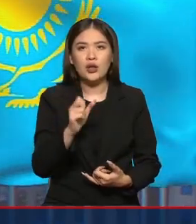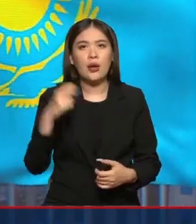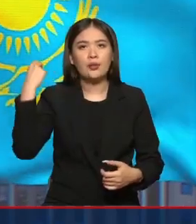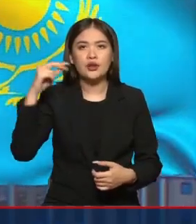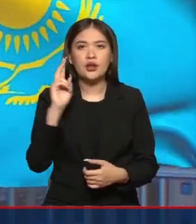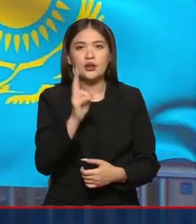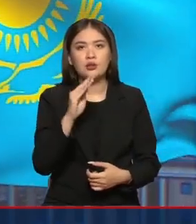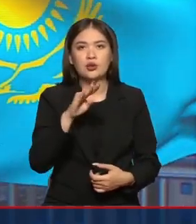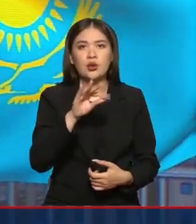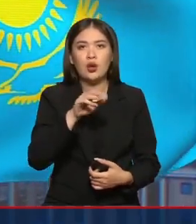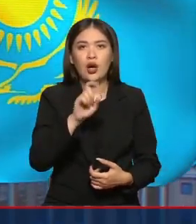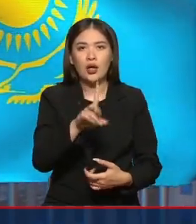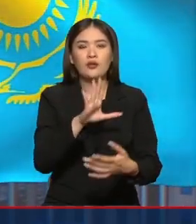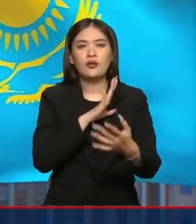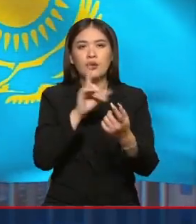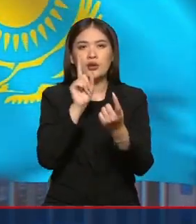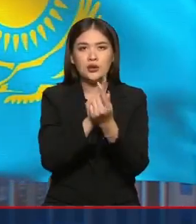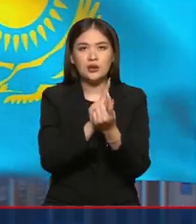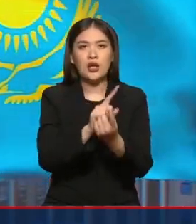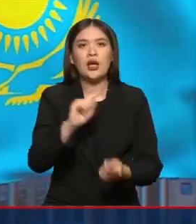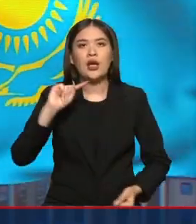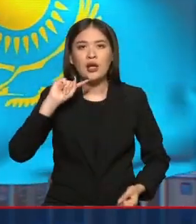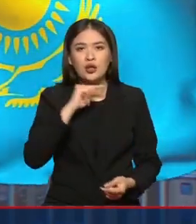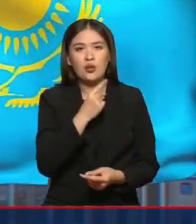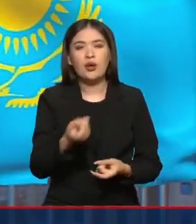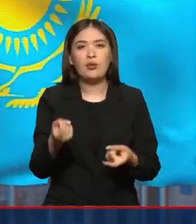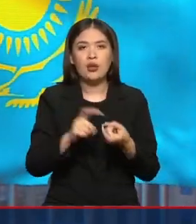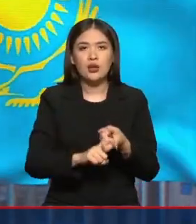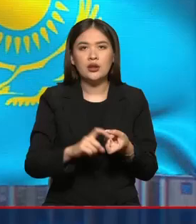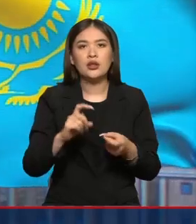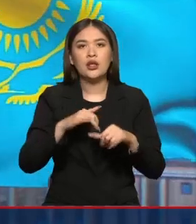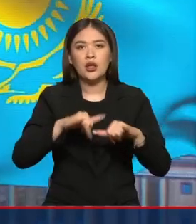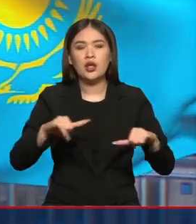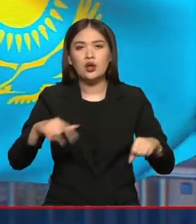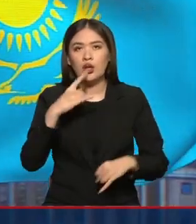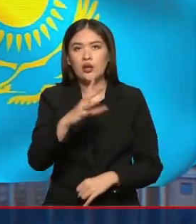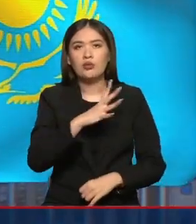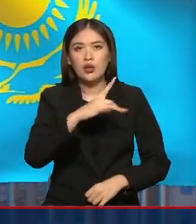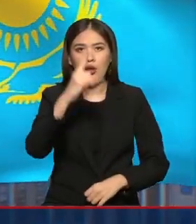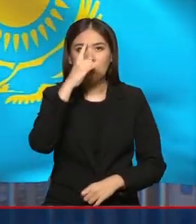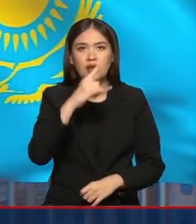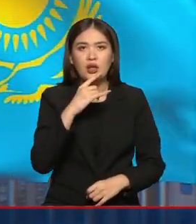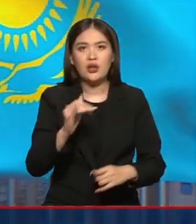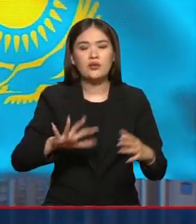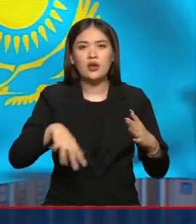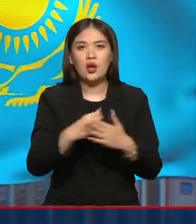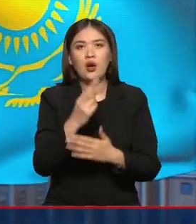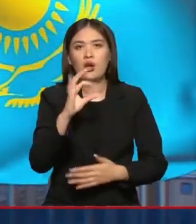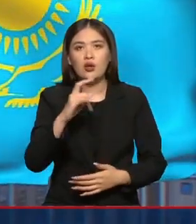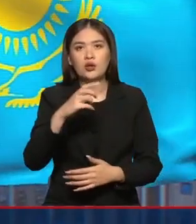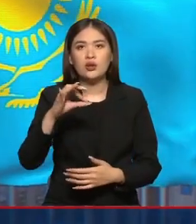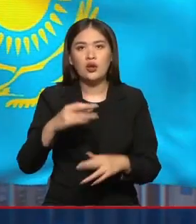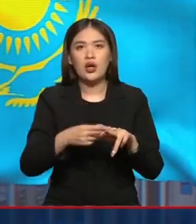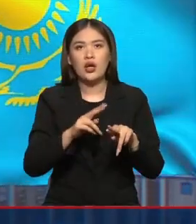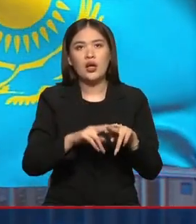Жомарт Тоқаевпен кездесіп, арадағы сауда экономикалық байланысты кеңейтуге уағдаласты. Қазақстандық инвесторларды Конгоның